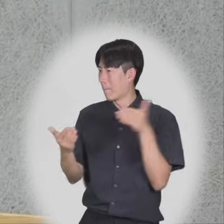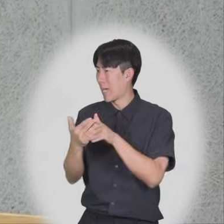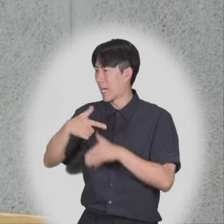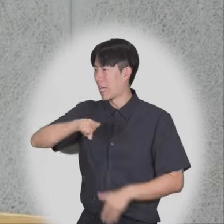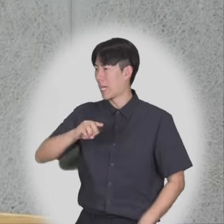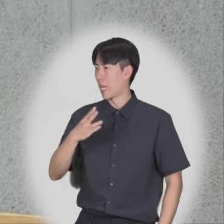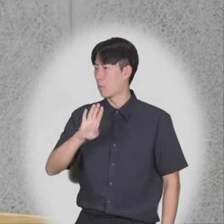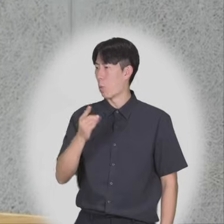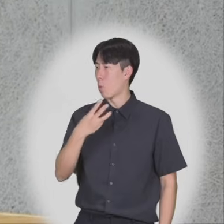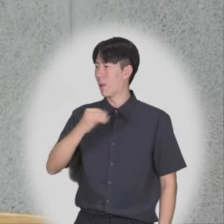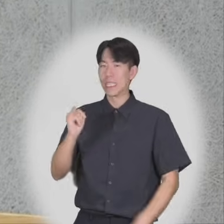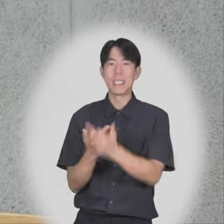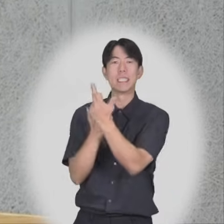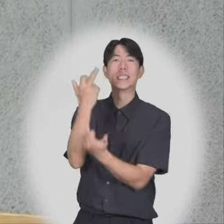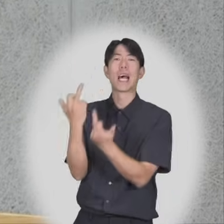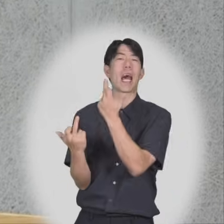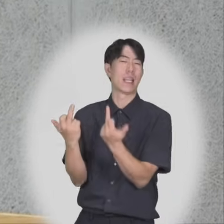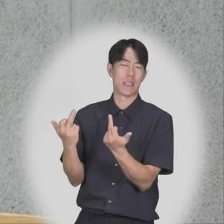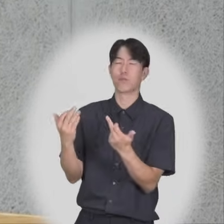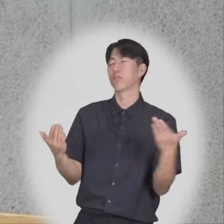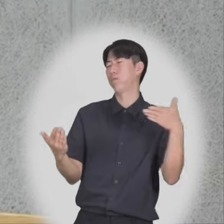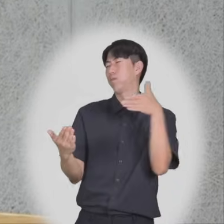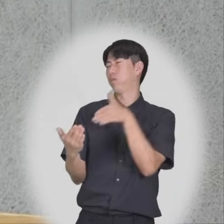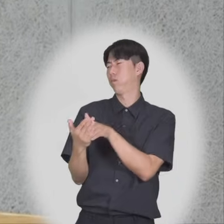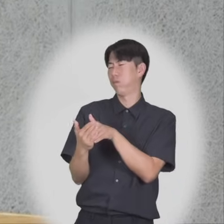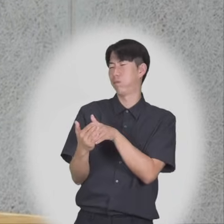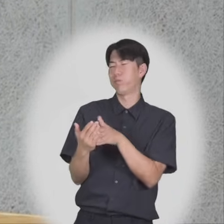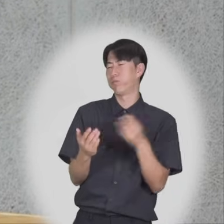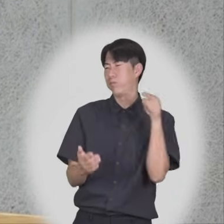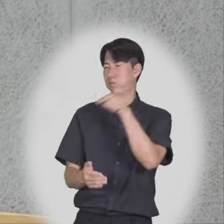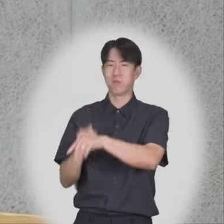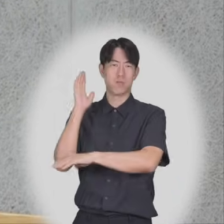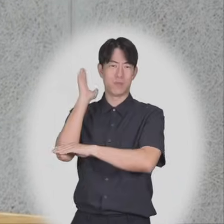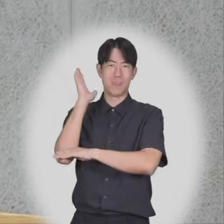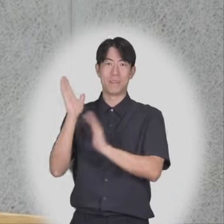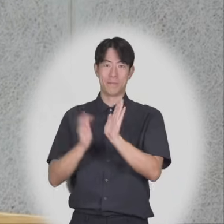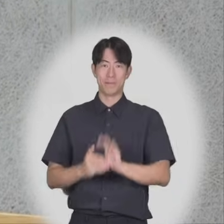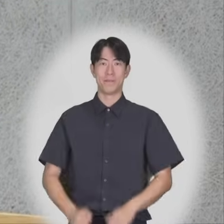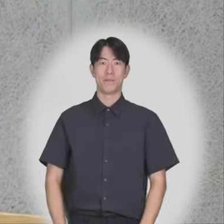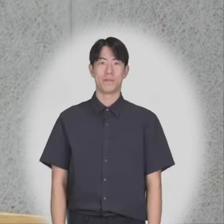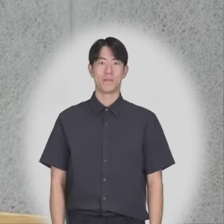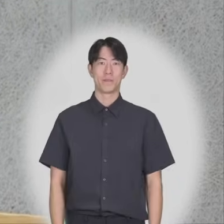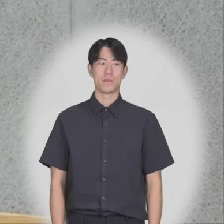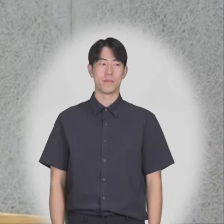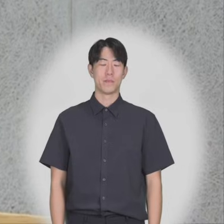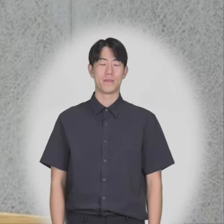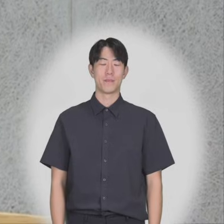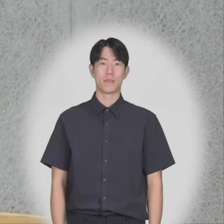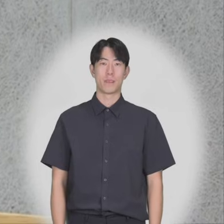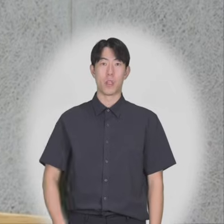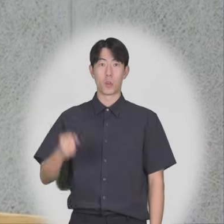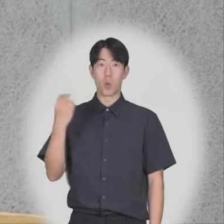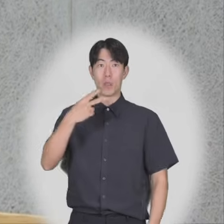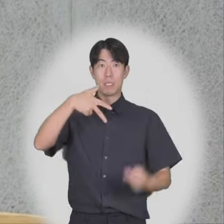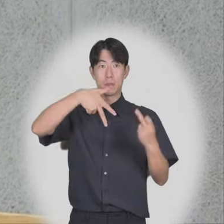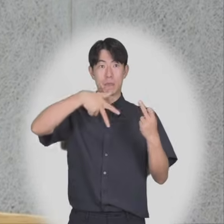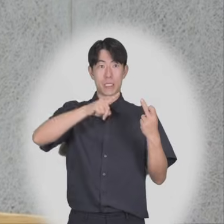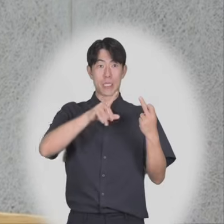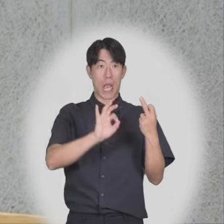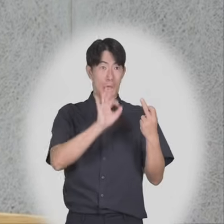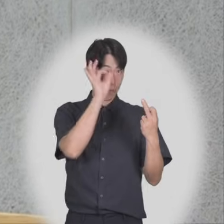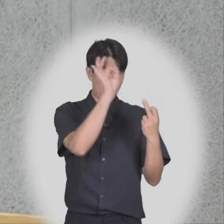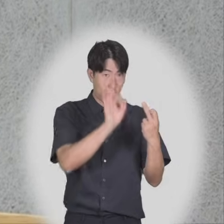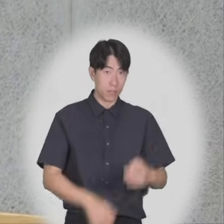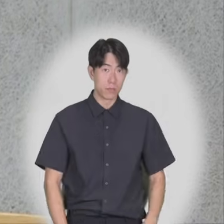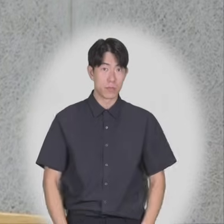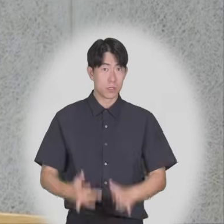갈보리 산까지 그들에 의해서 밀려가시게 됐던 겁니다. 또